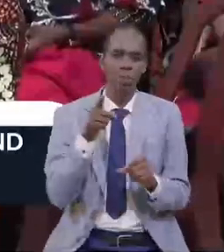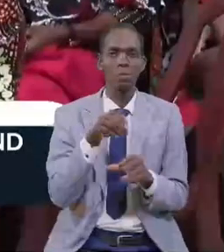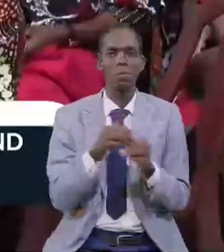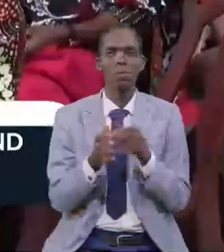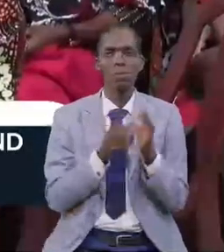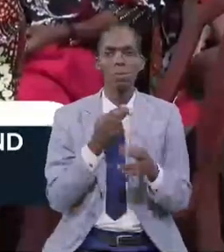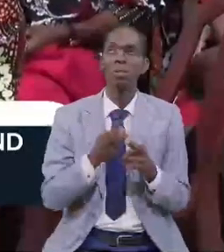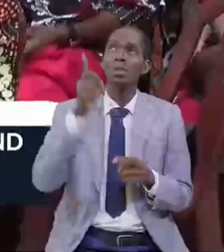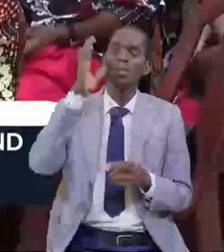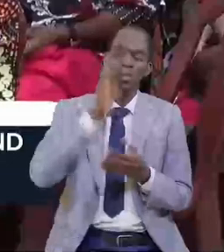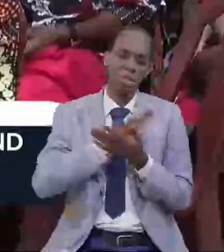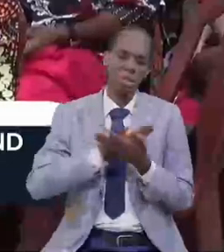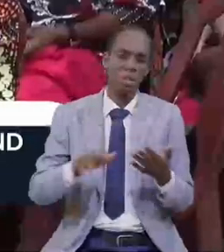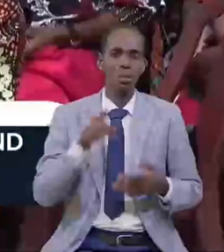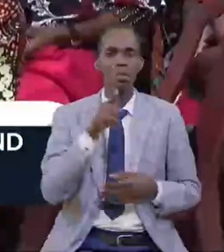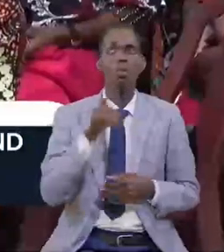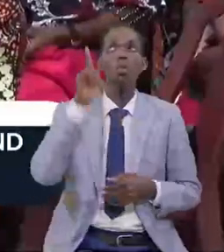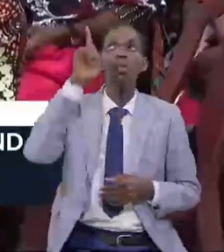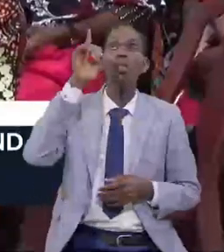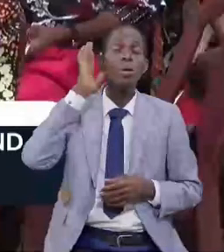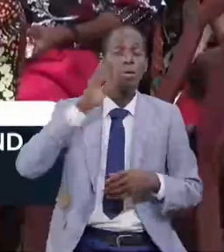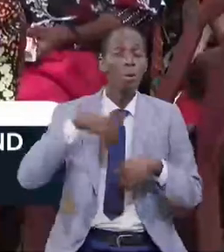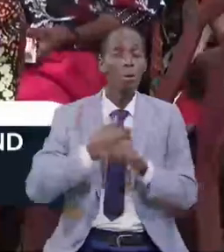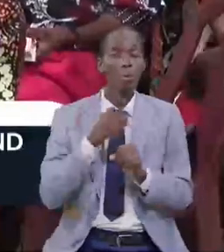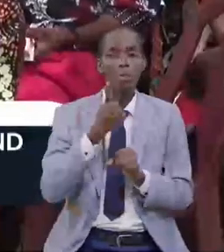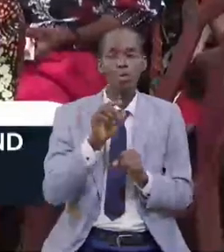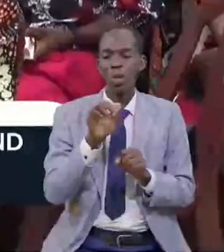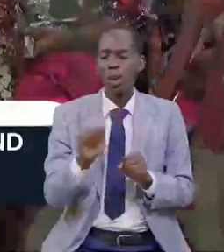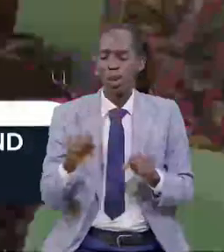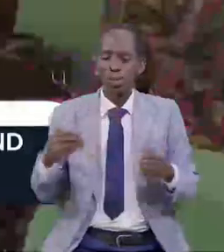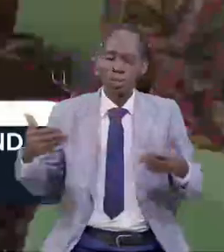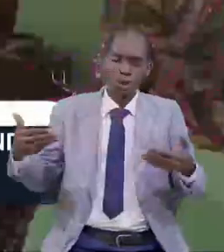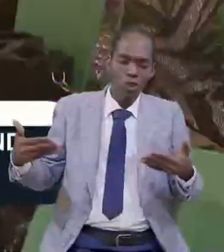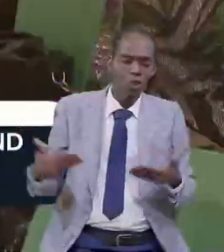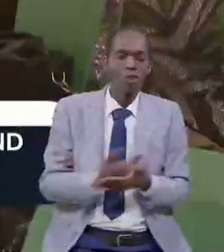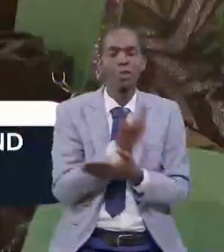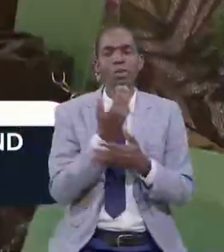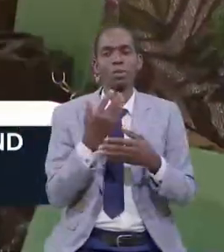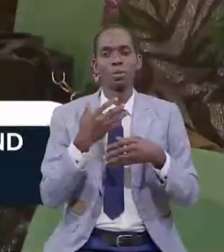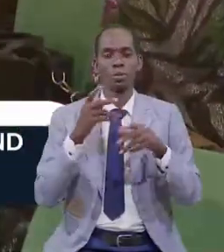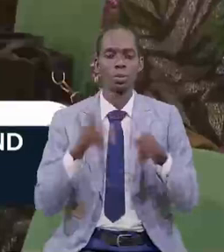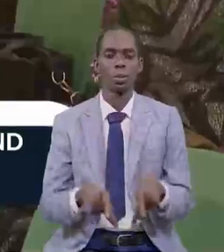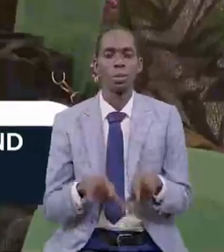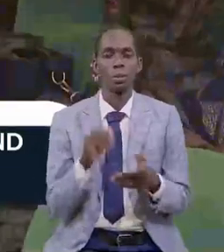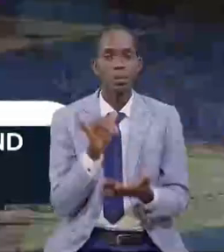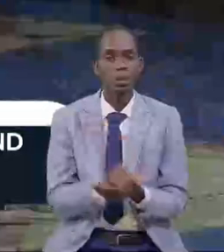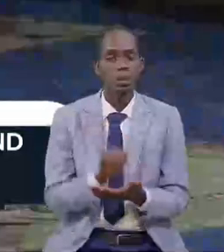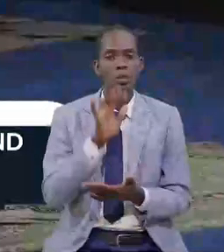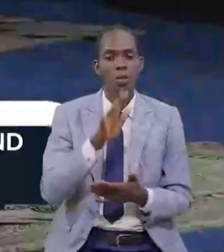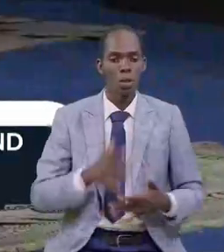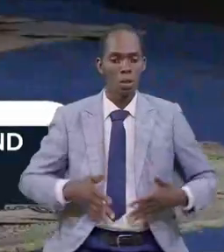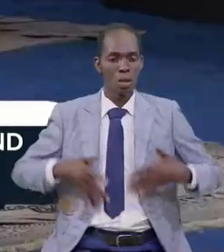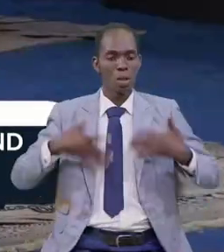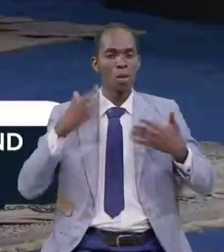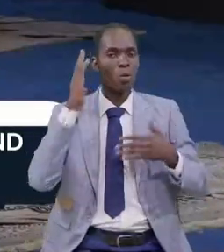là pour vous aujourd'hui va vous justifier va vous purifier il fera de vous une nouvelle créature